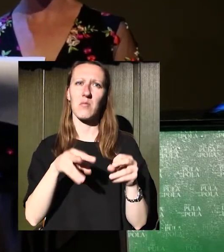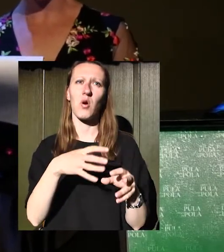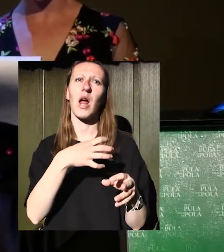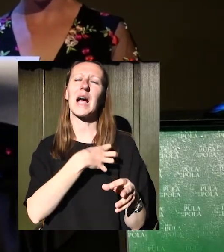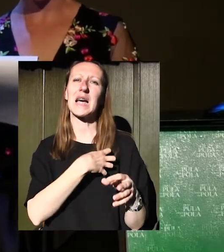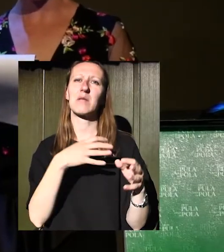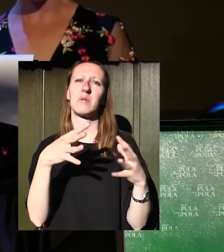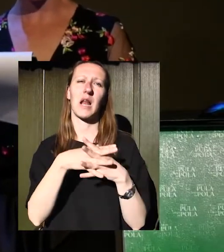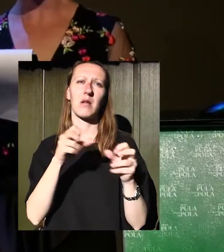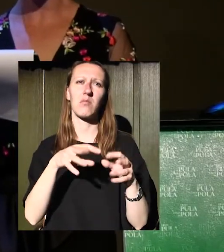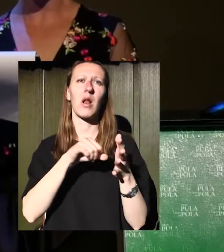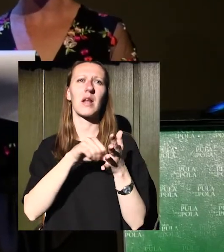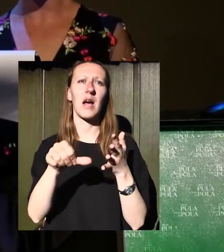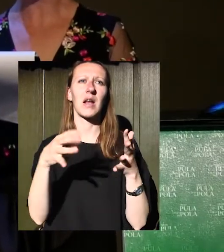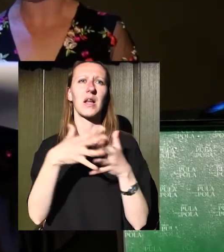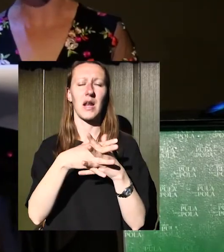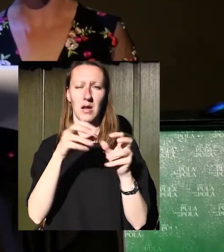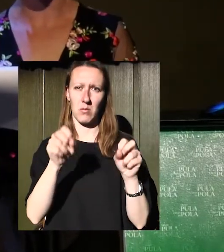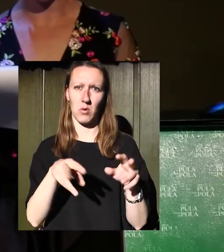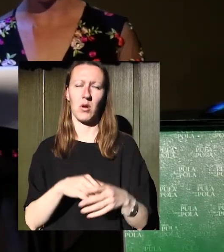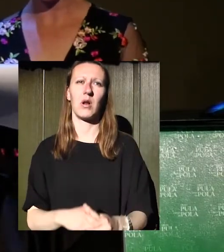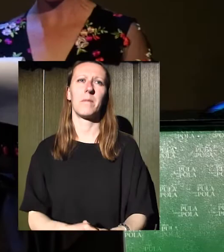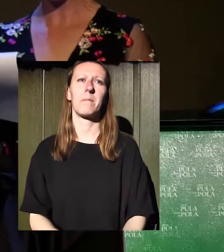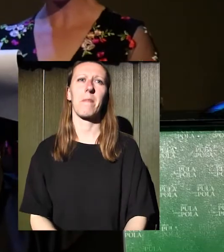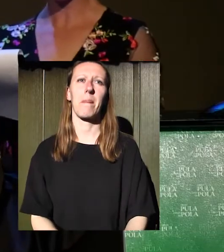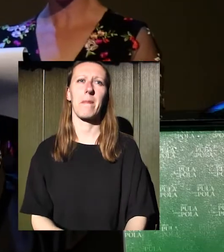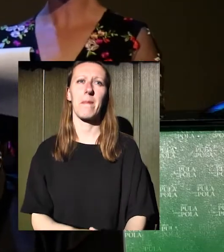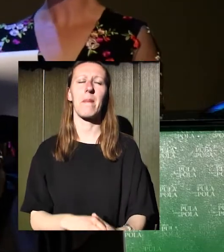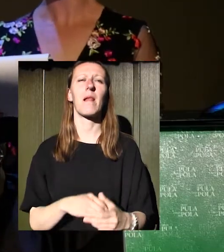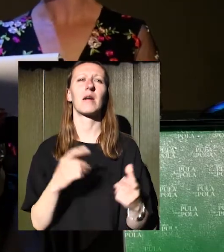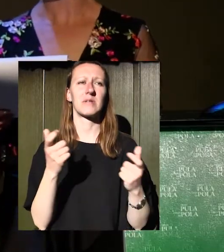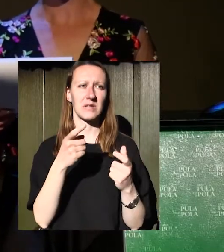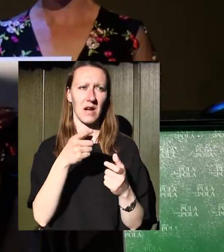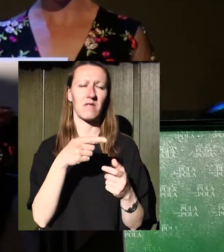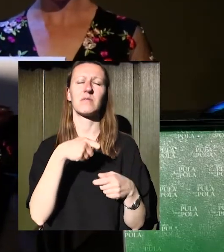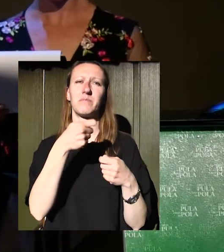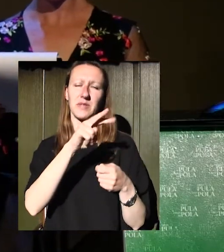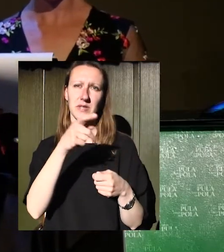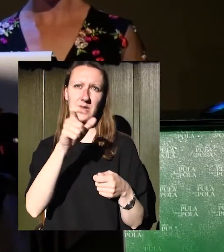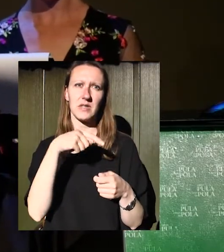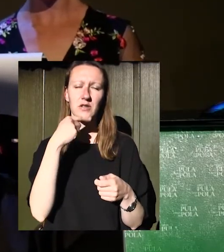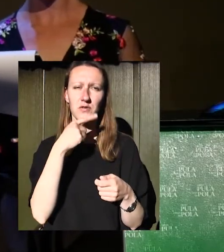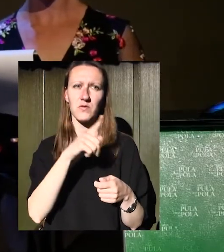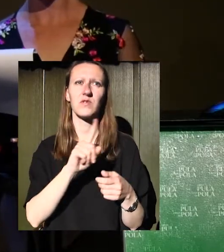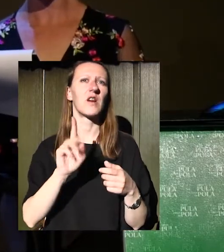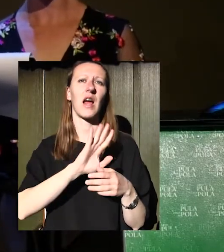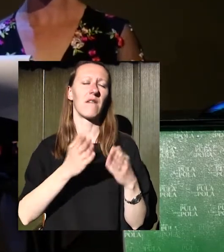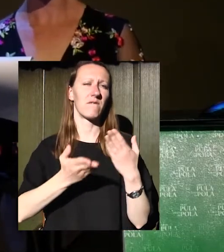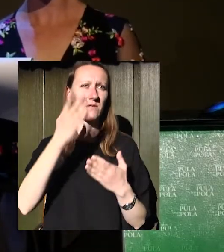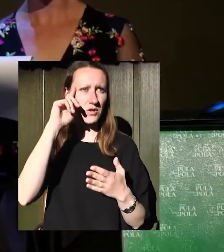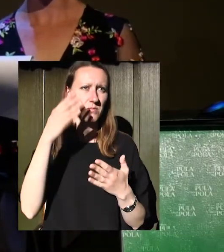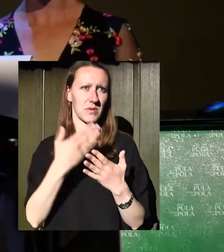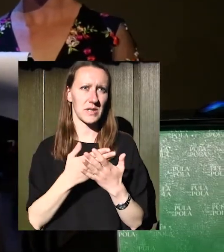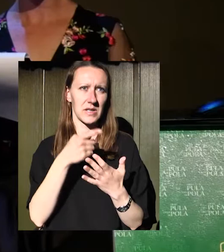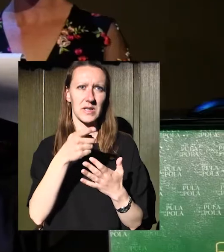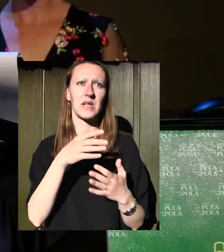Pule, grba grada Pule, nagradu grada Pule. Proseguiamo la cerimonia con il conferimento dei più alti riconoscimenti pubblici della